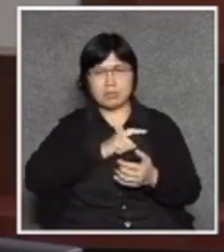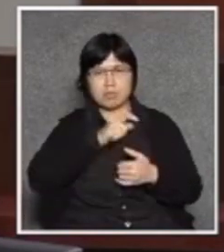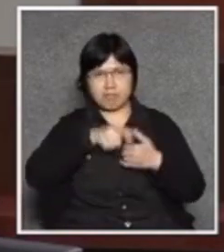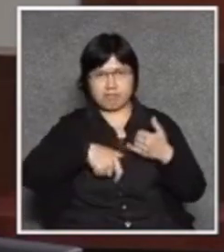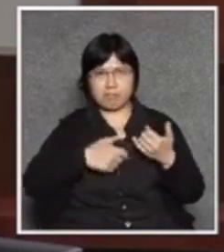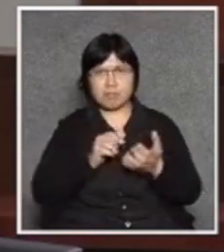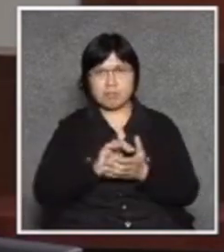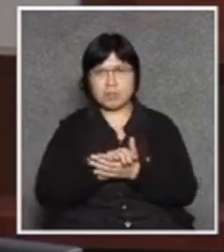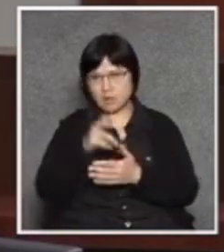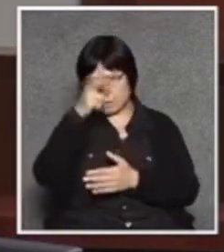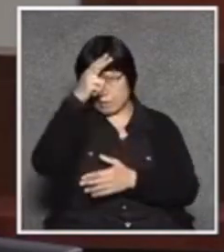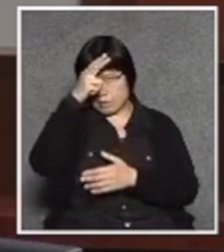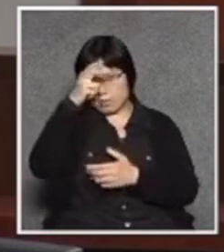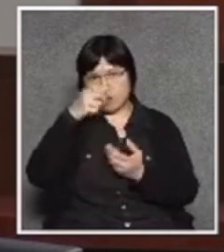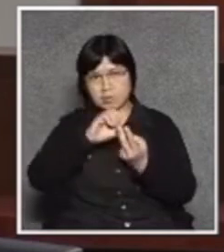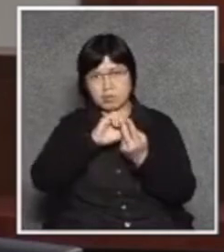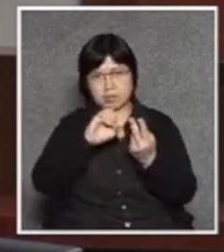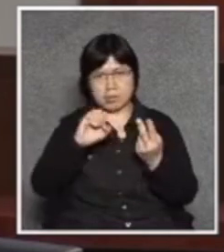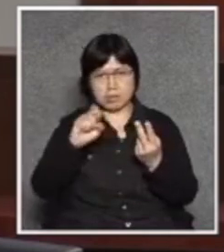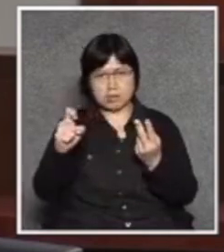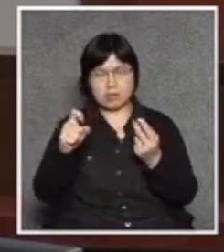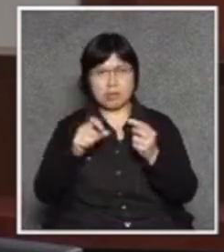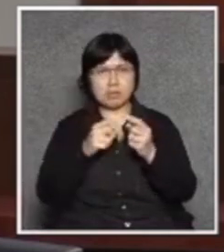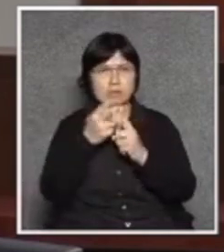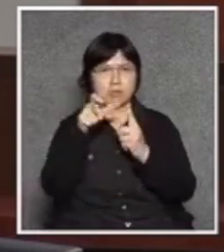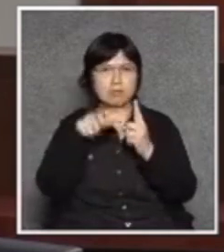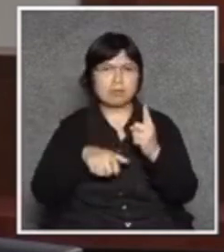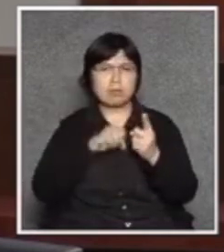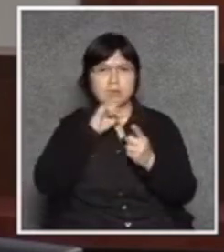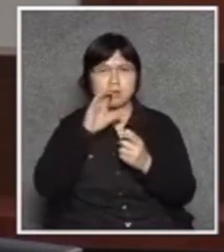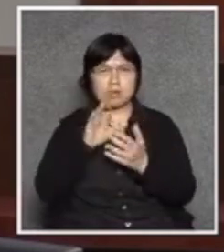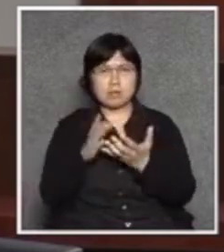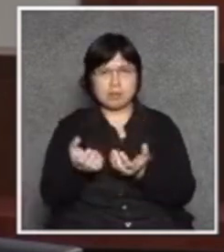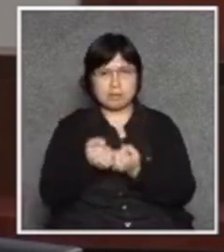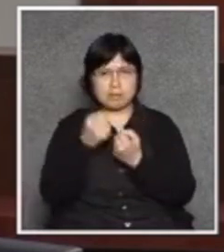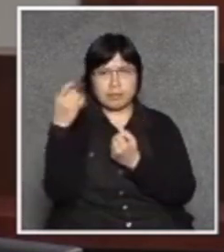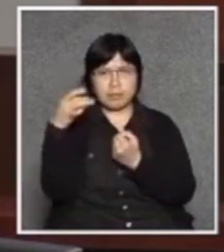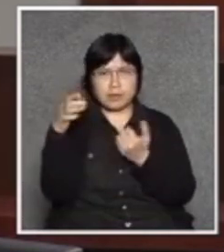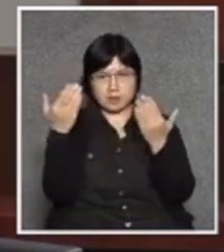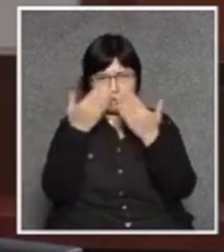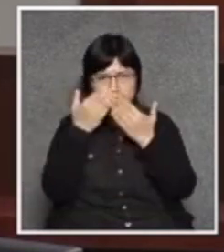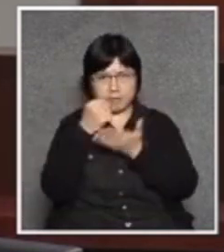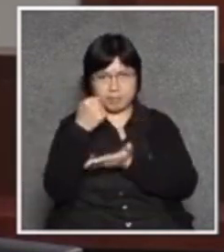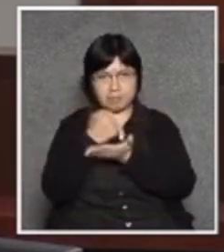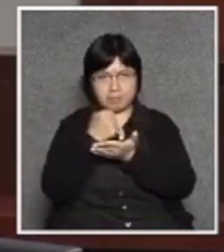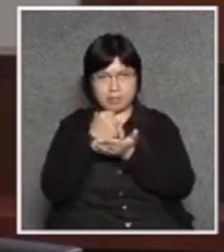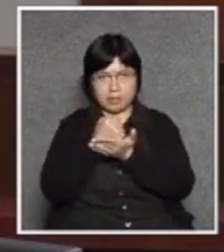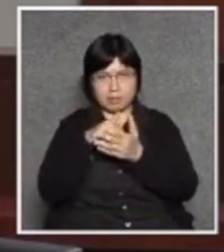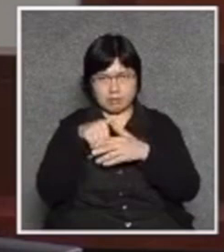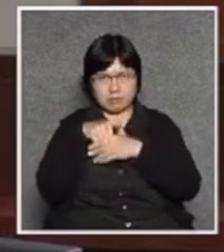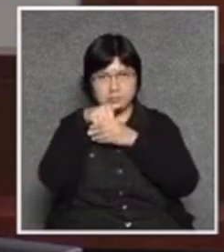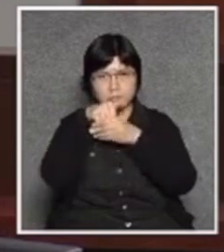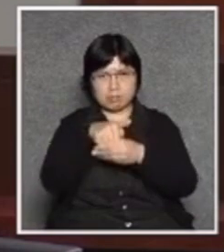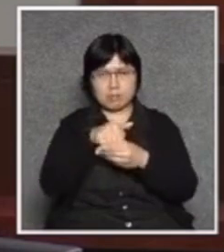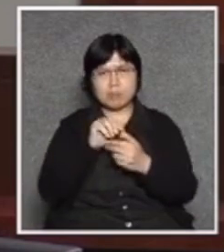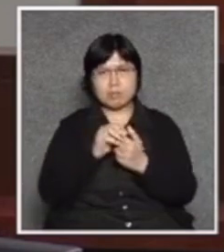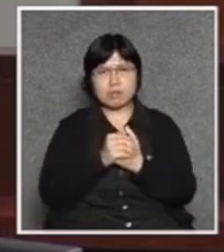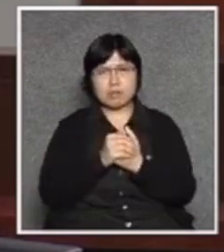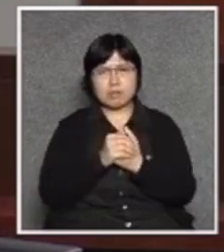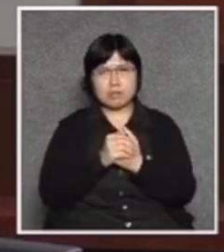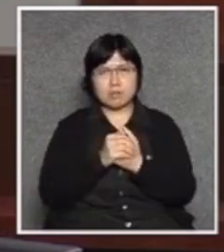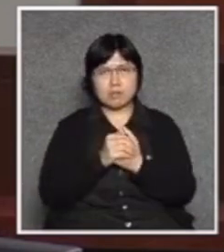特區政府2009年12月表示接受這個免費電視牌照的申請，表